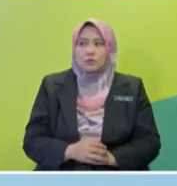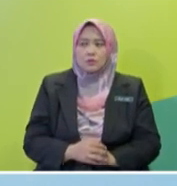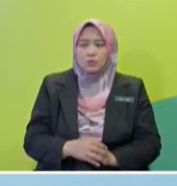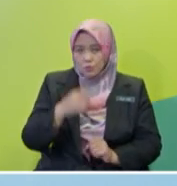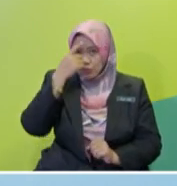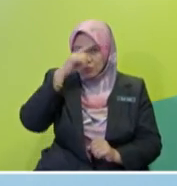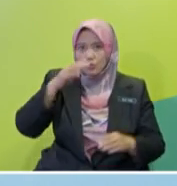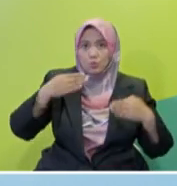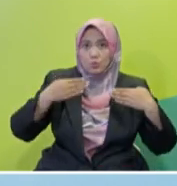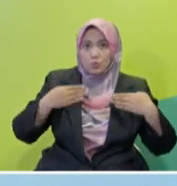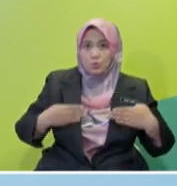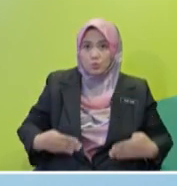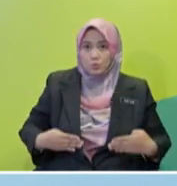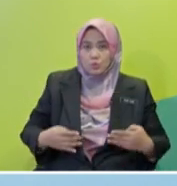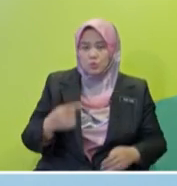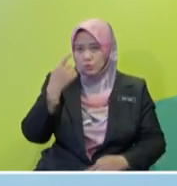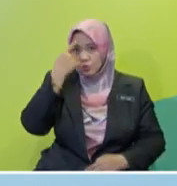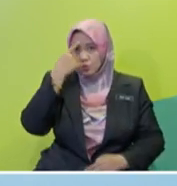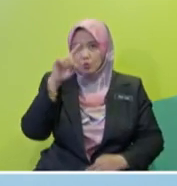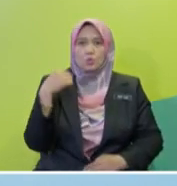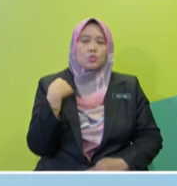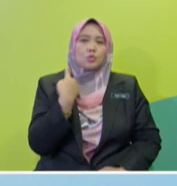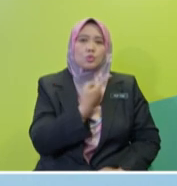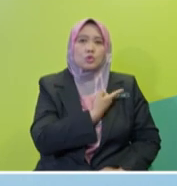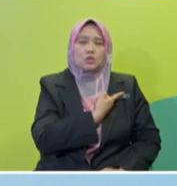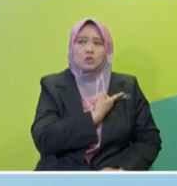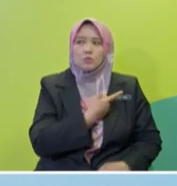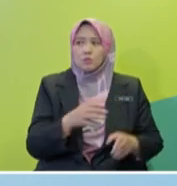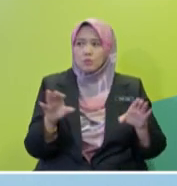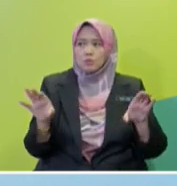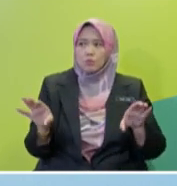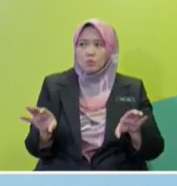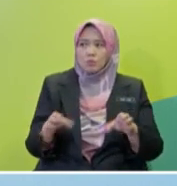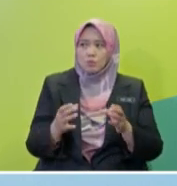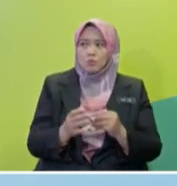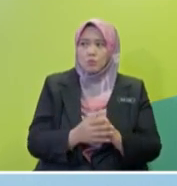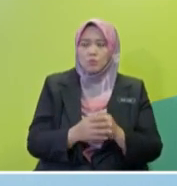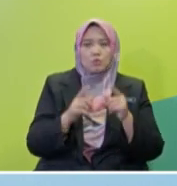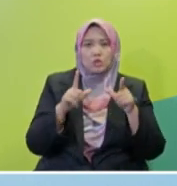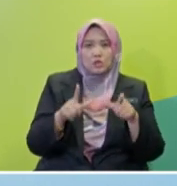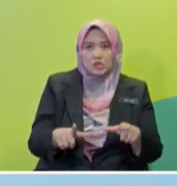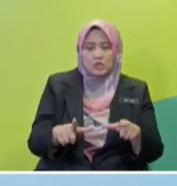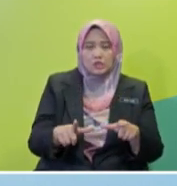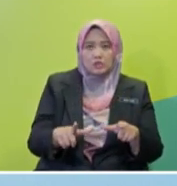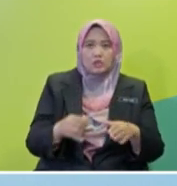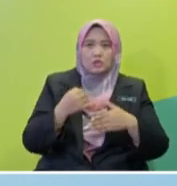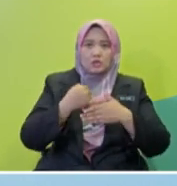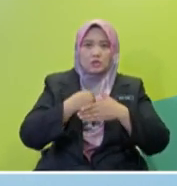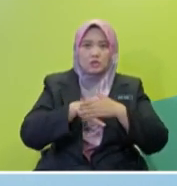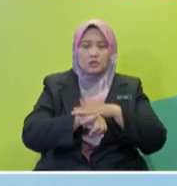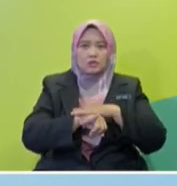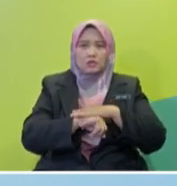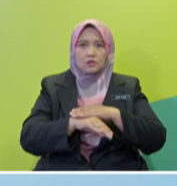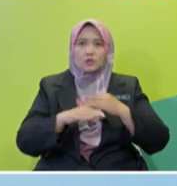bagian untuk kita melakukan meletakkan isi kandungan bagi